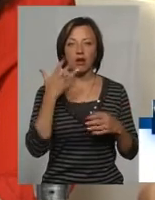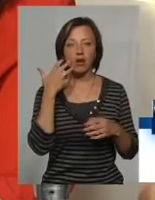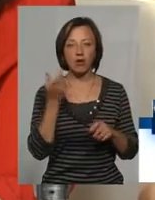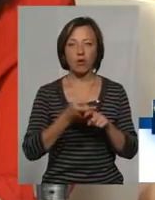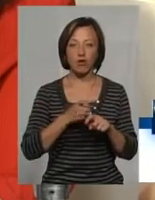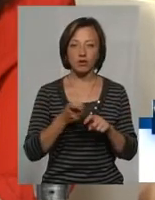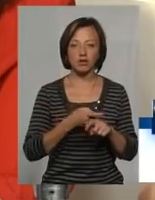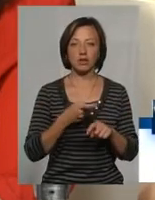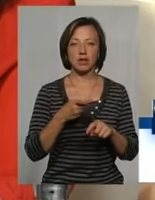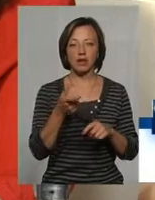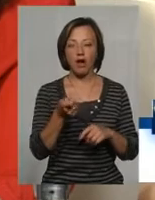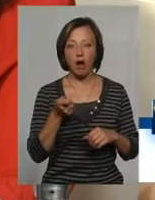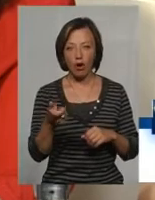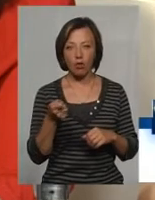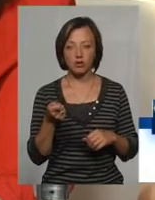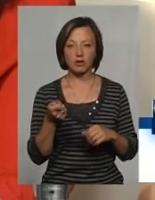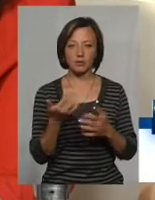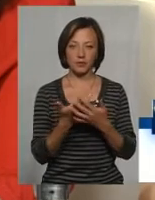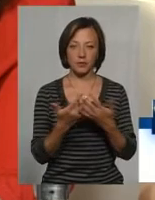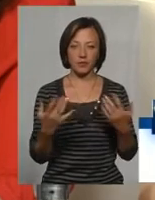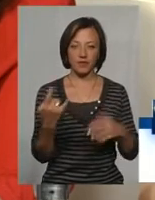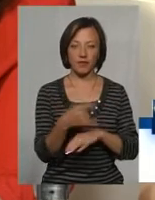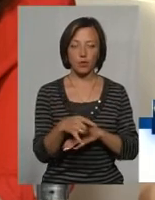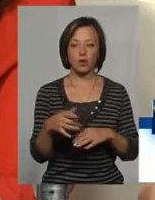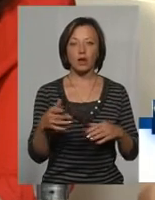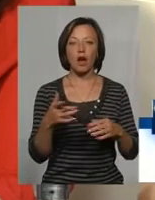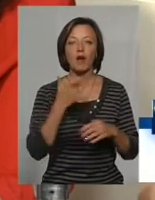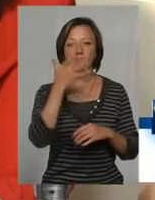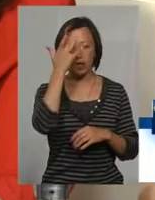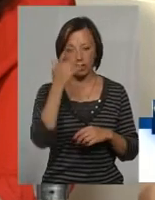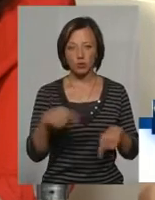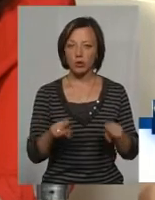це овочі, ягоди, фрукти. Також влітку